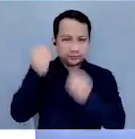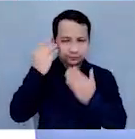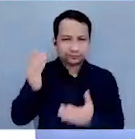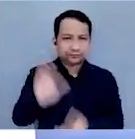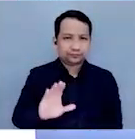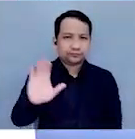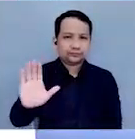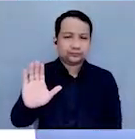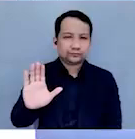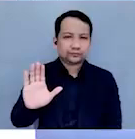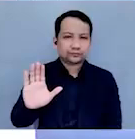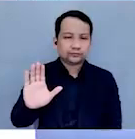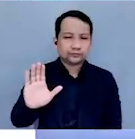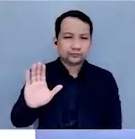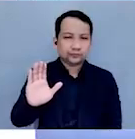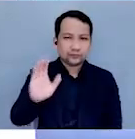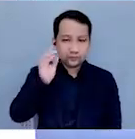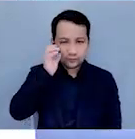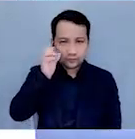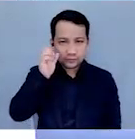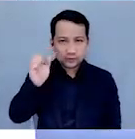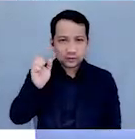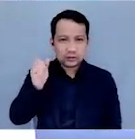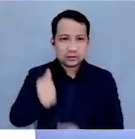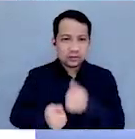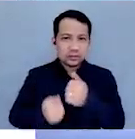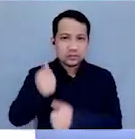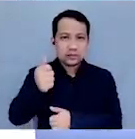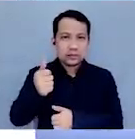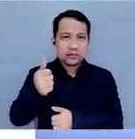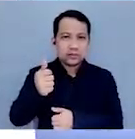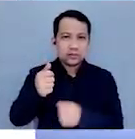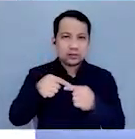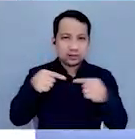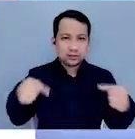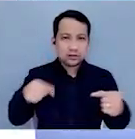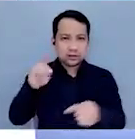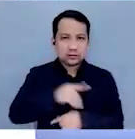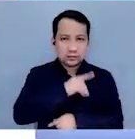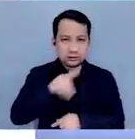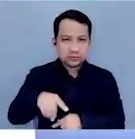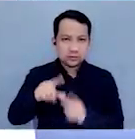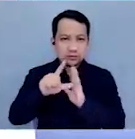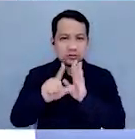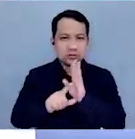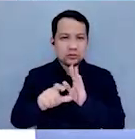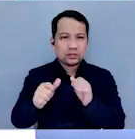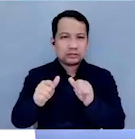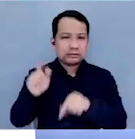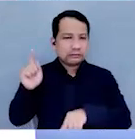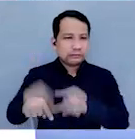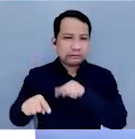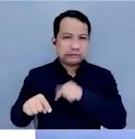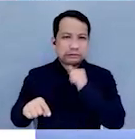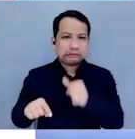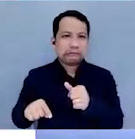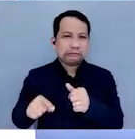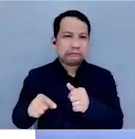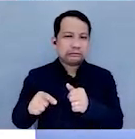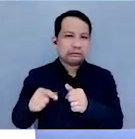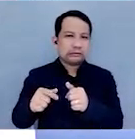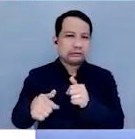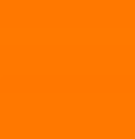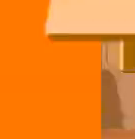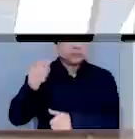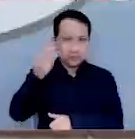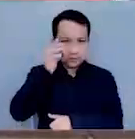mas mataas pangaraw ang tsansang makalusot ang anti-discrimination bill kesa rito. Nasa front line ang balitang yan si Camille